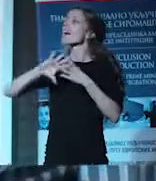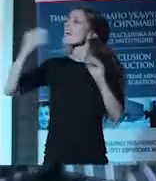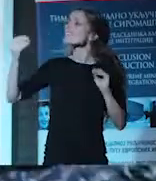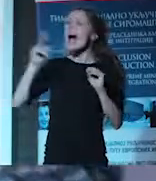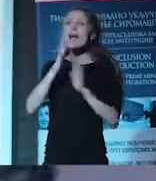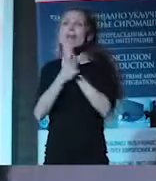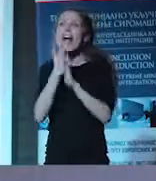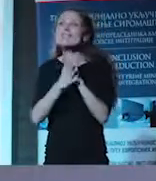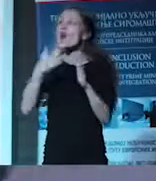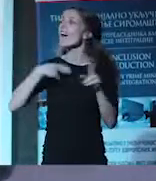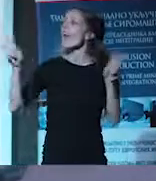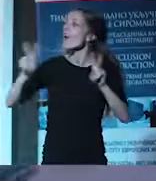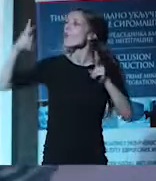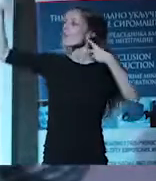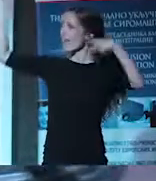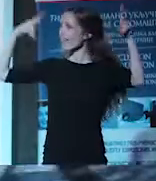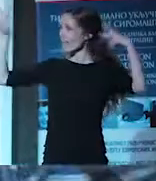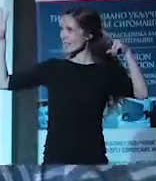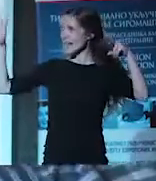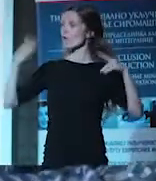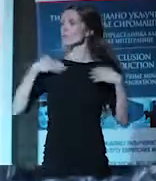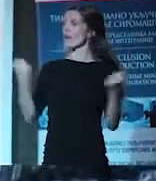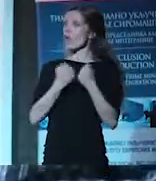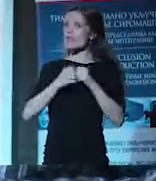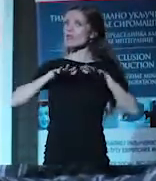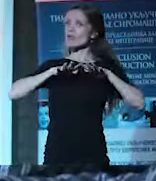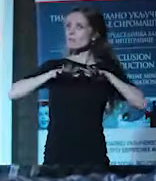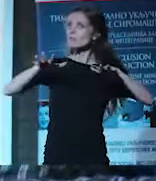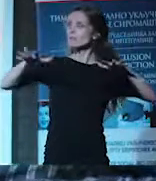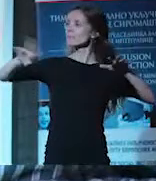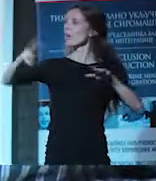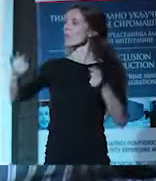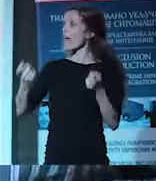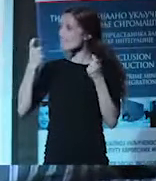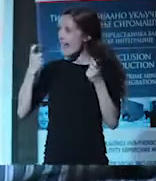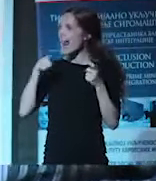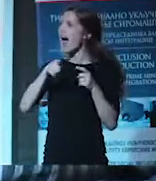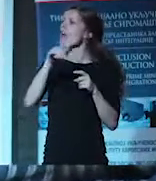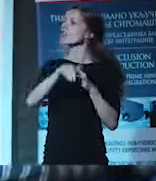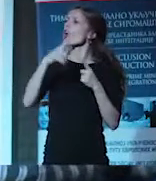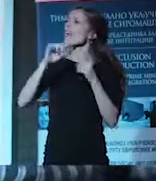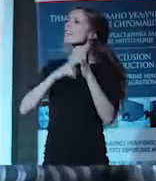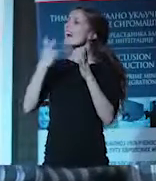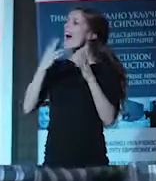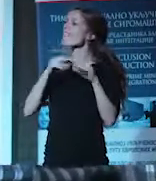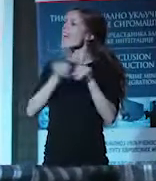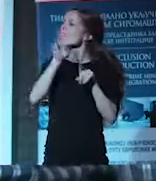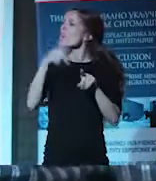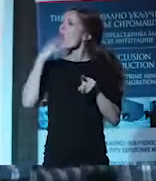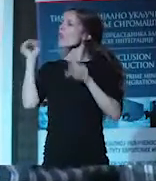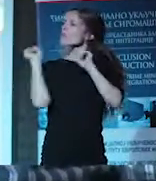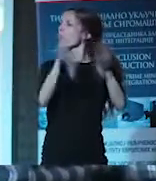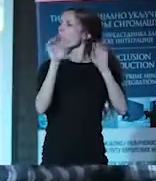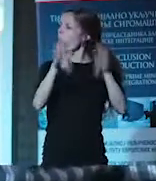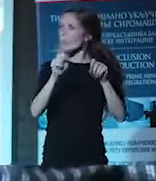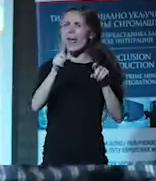iz inostranstva. Svoje aktivnosti smo krenuli da širimo i na ostala sela, pa smo u Donjoj Trnavi na mestu velike divlje deponije sa koje je